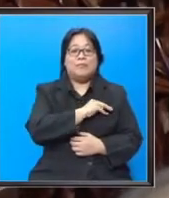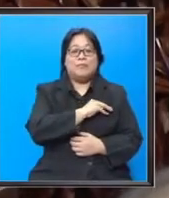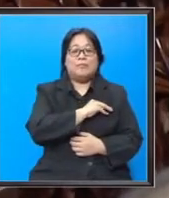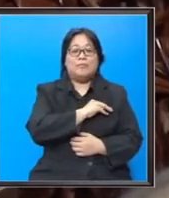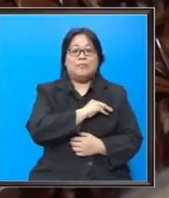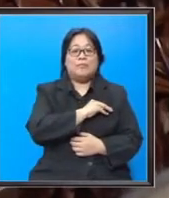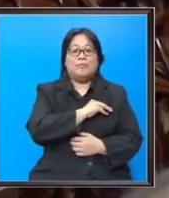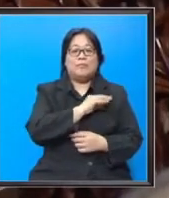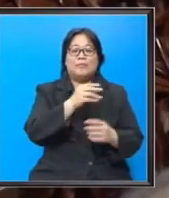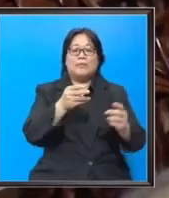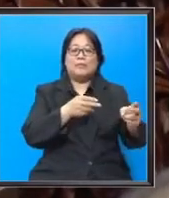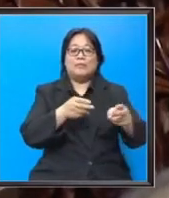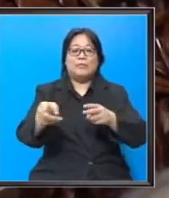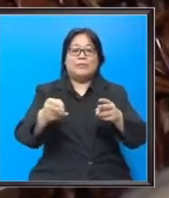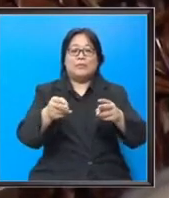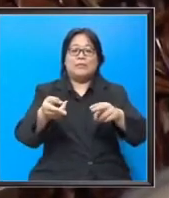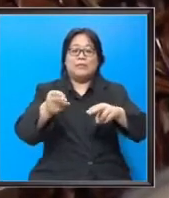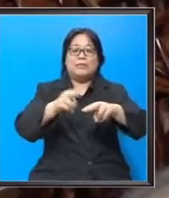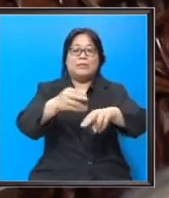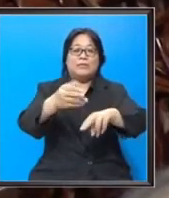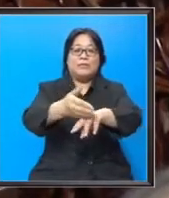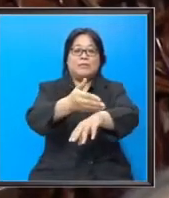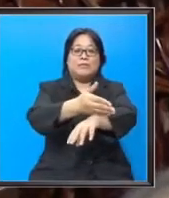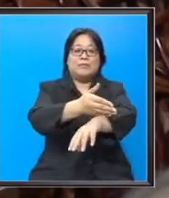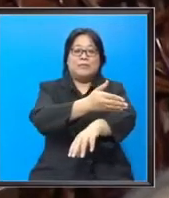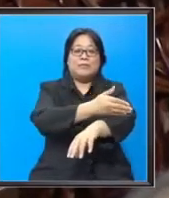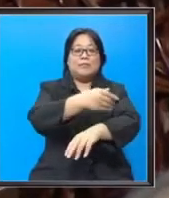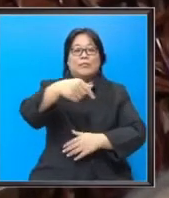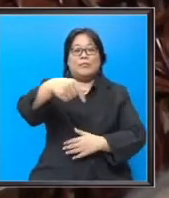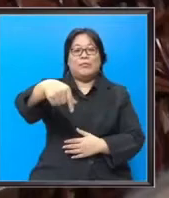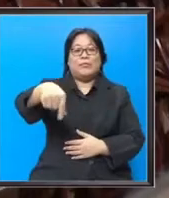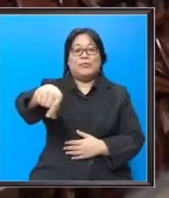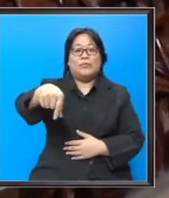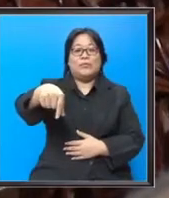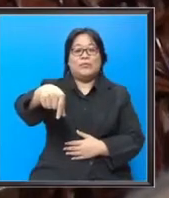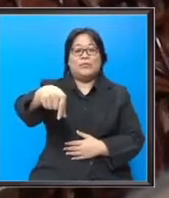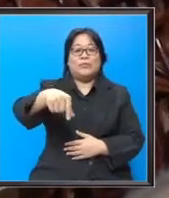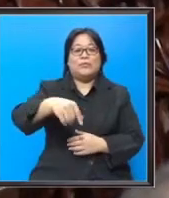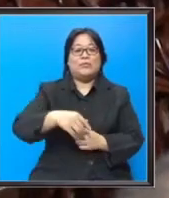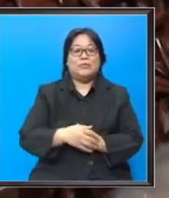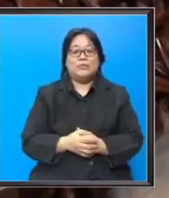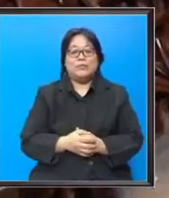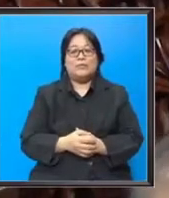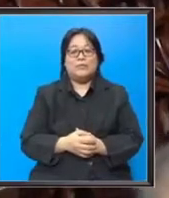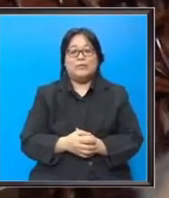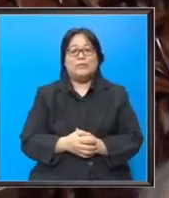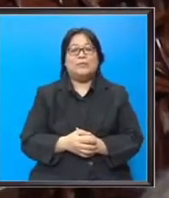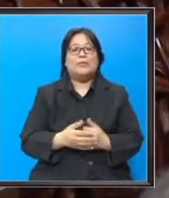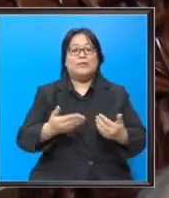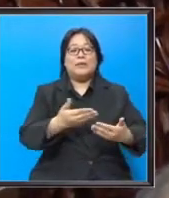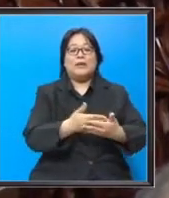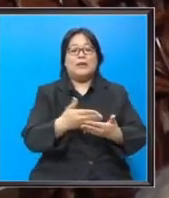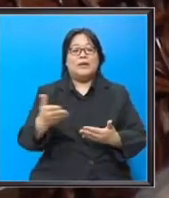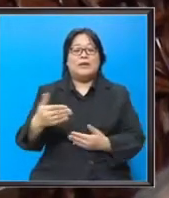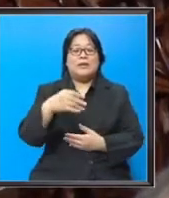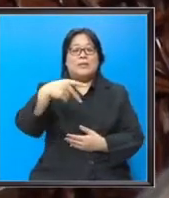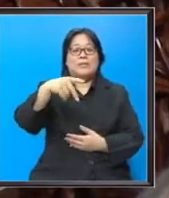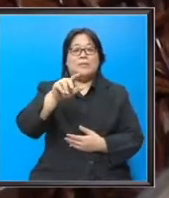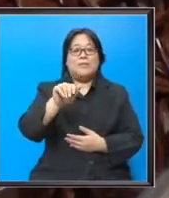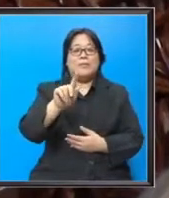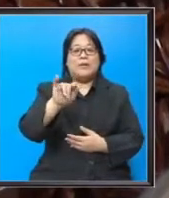sedang usaha perdamaian quality jelatik ada ikan patin